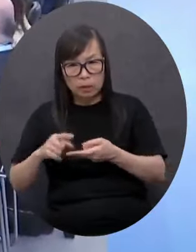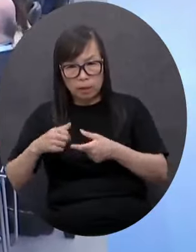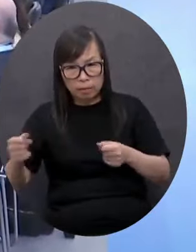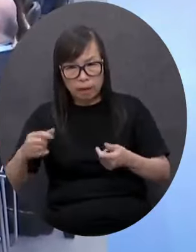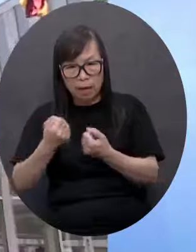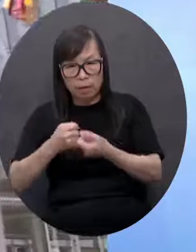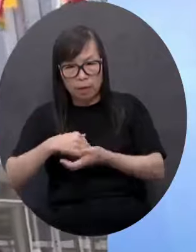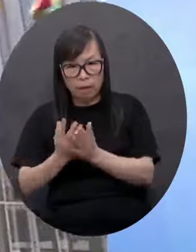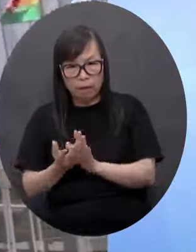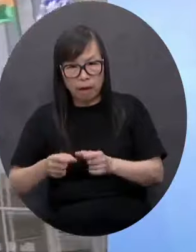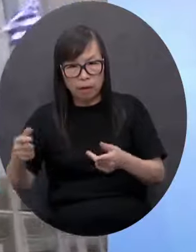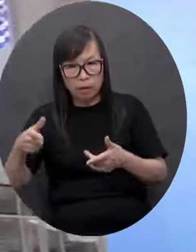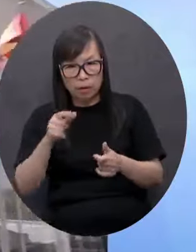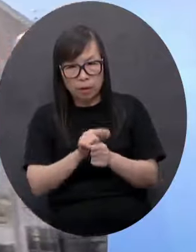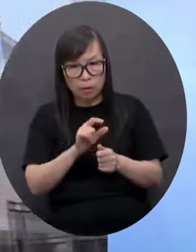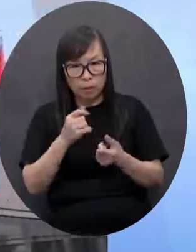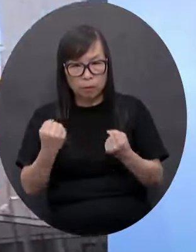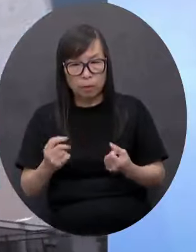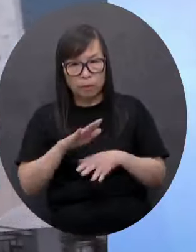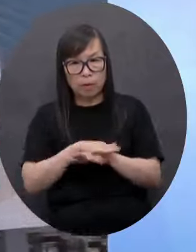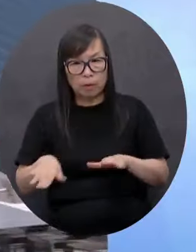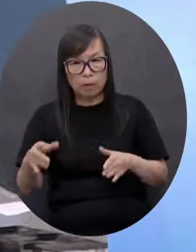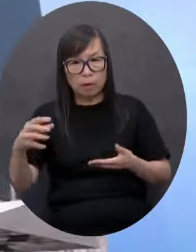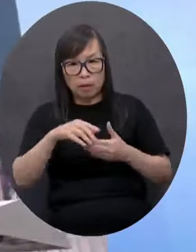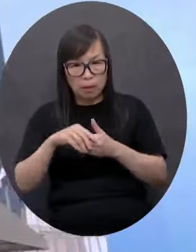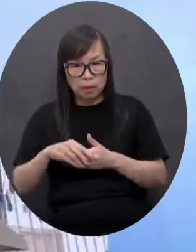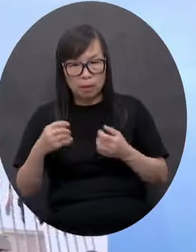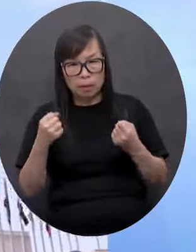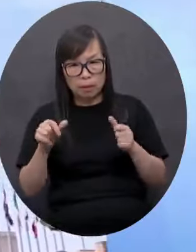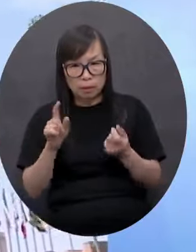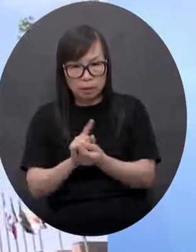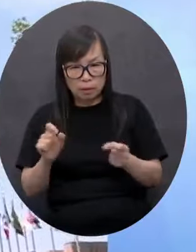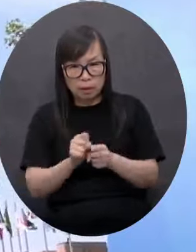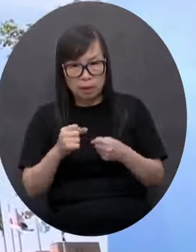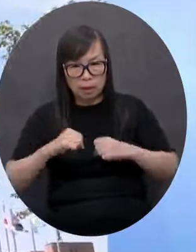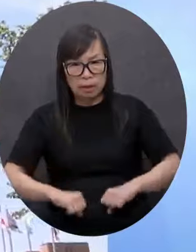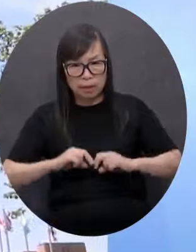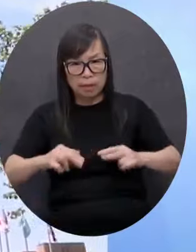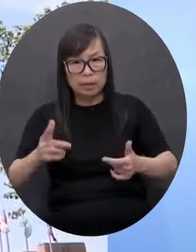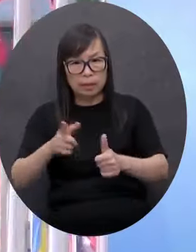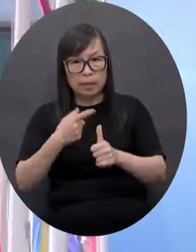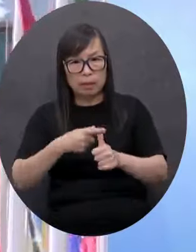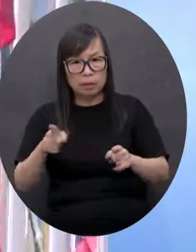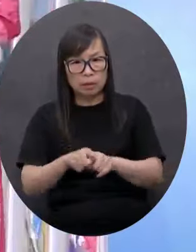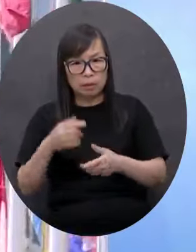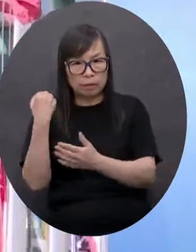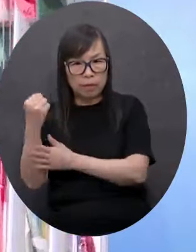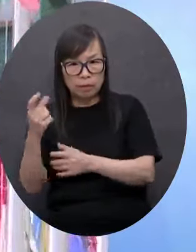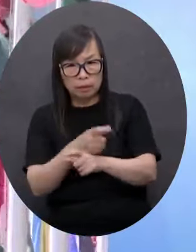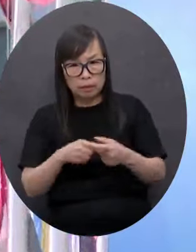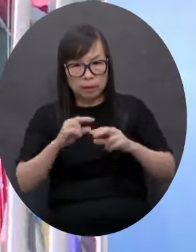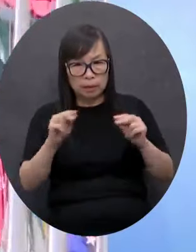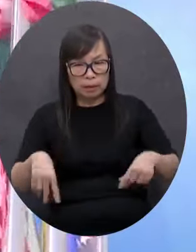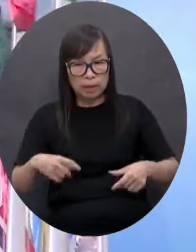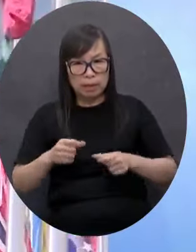器化。他说要维护普遍安全，携手应对挑战，要坚持发展优先，共同反对将经济问题